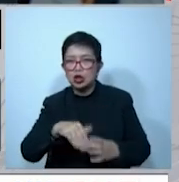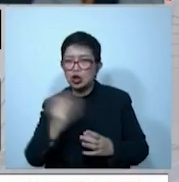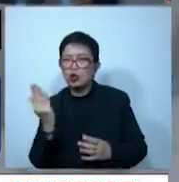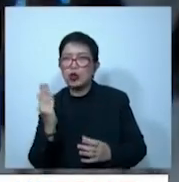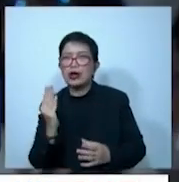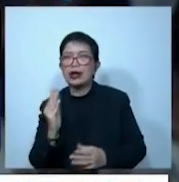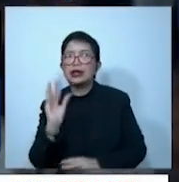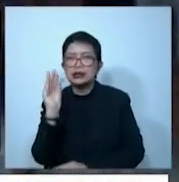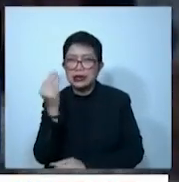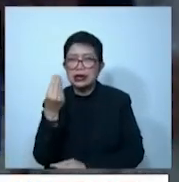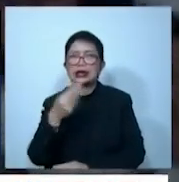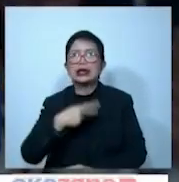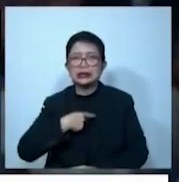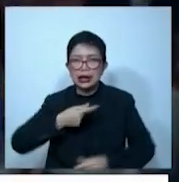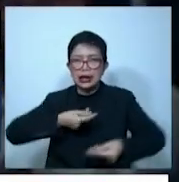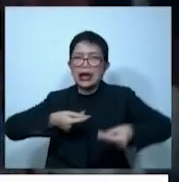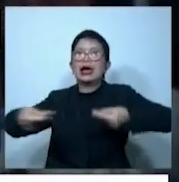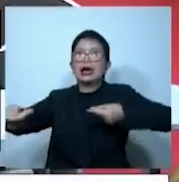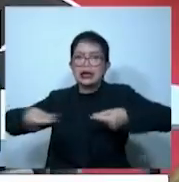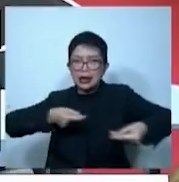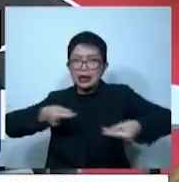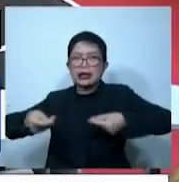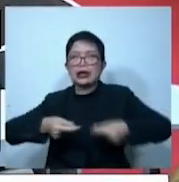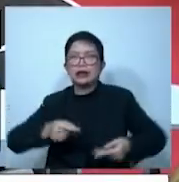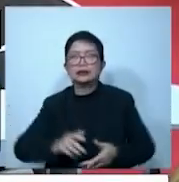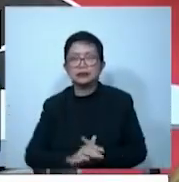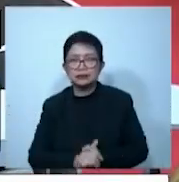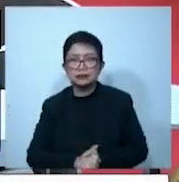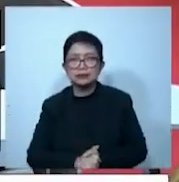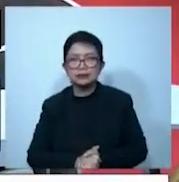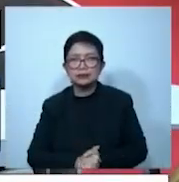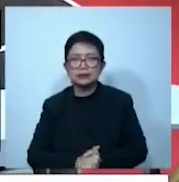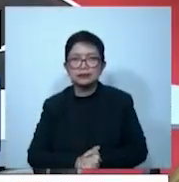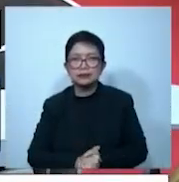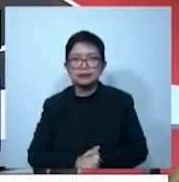saya kendalikan juga, Pak. Baik. Terima kasih. Ya.